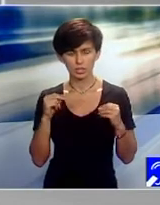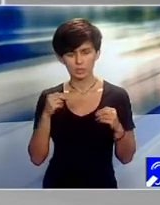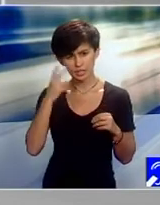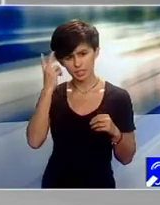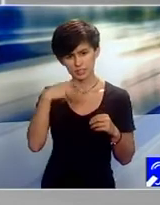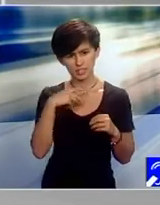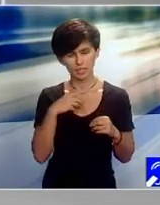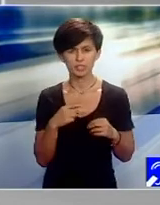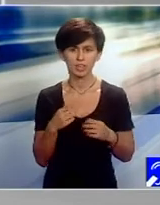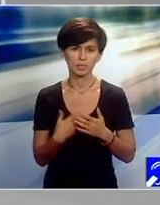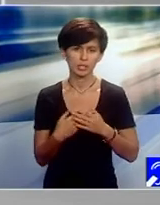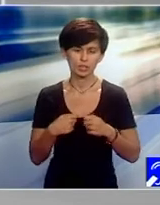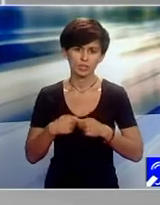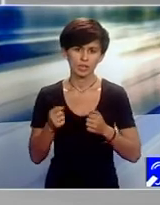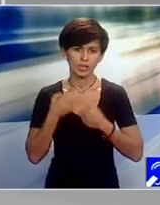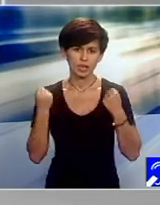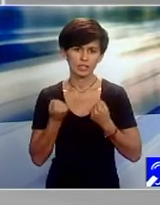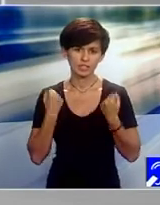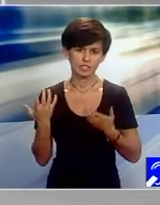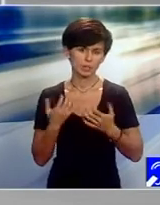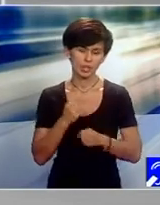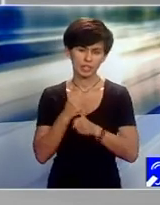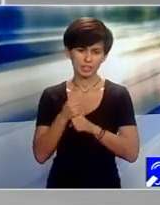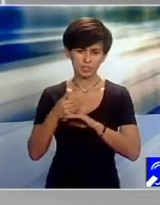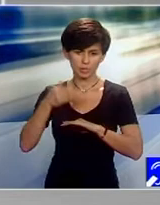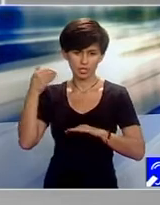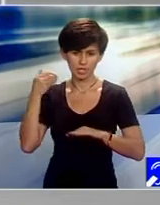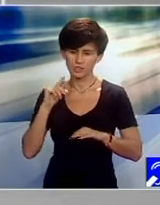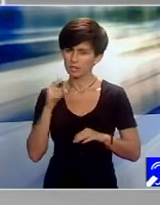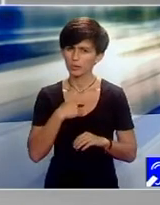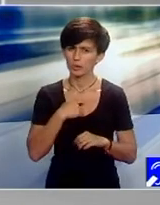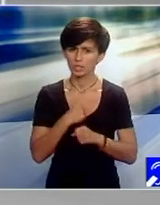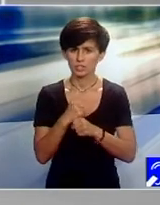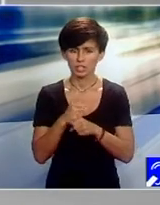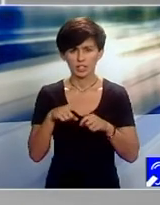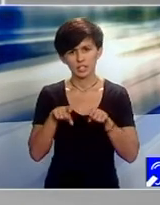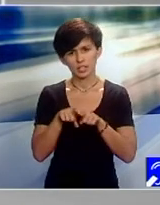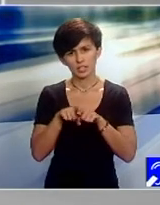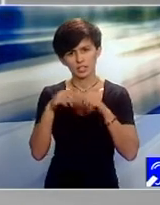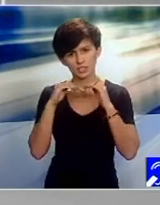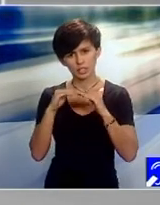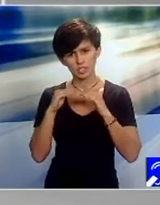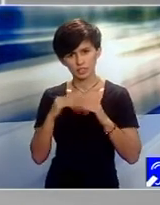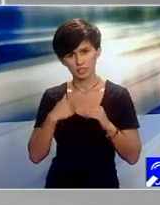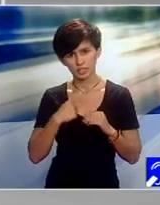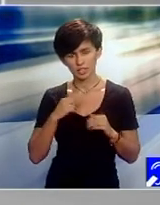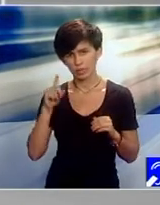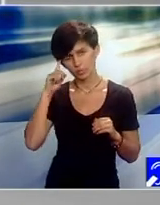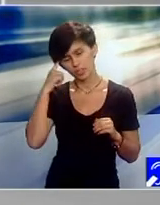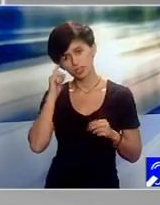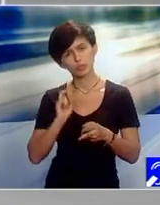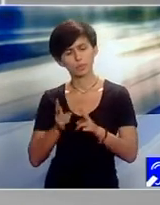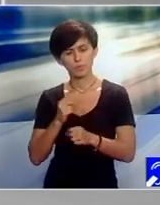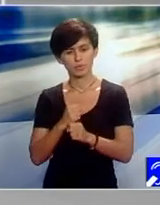zilnice pe care eu le făceam înainte nu mai pot să le fac la același nivel, nu mai știu cum să fac și se ajunge ca persoana să nu mai poată